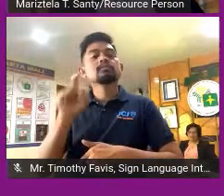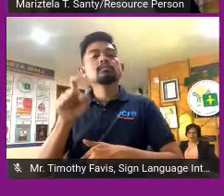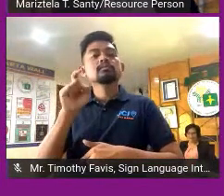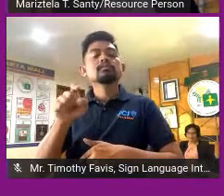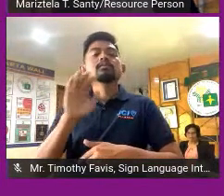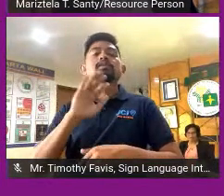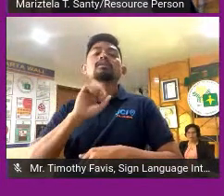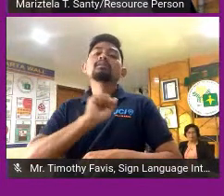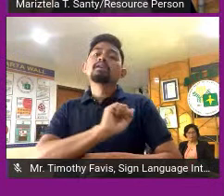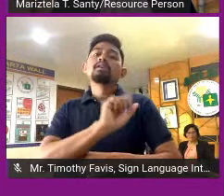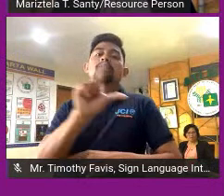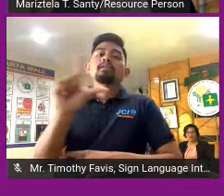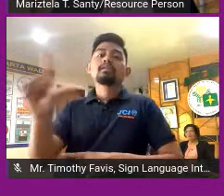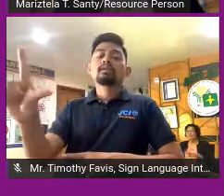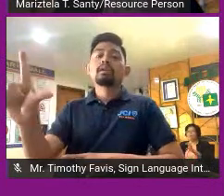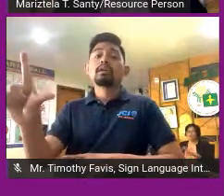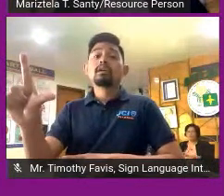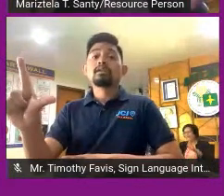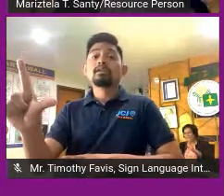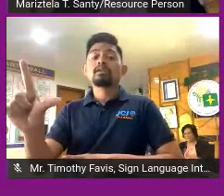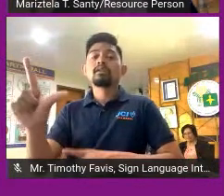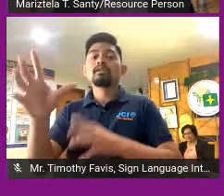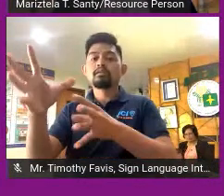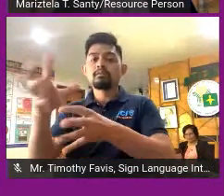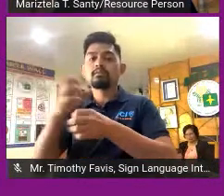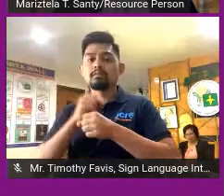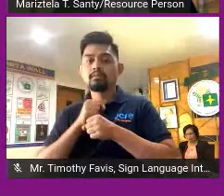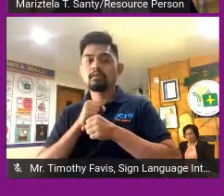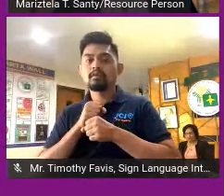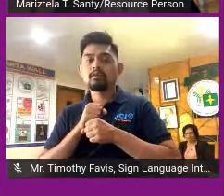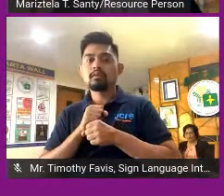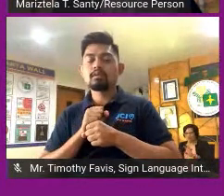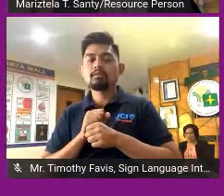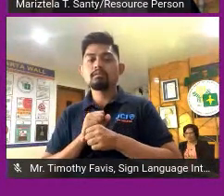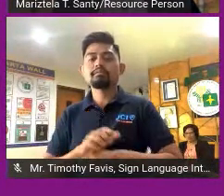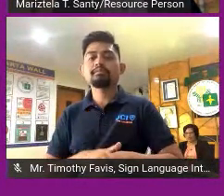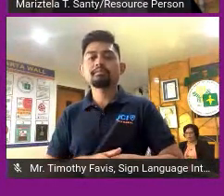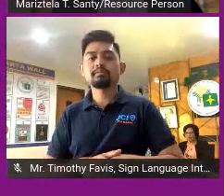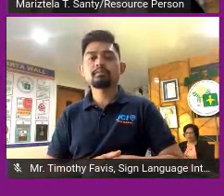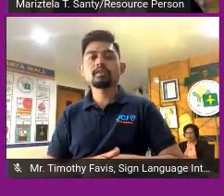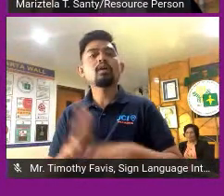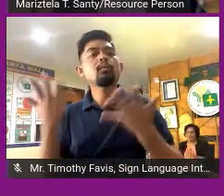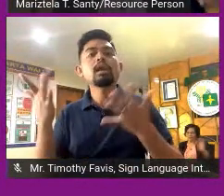para naman lahat makinabang. Wala pong pinipili dito. Kung ikaw